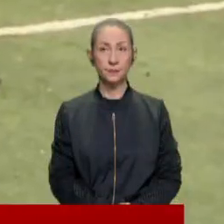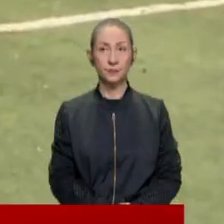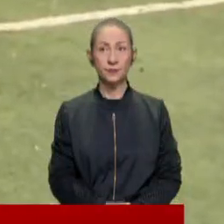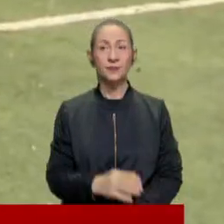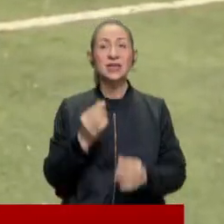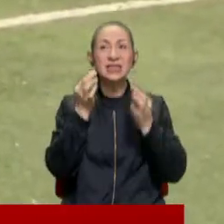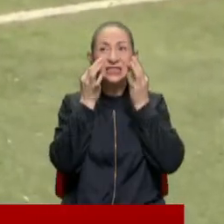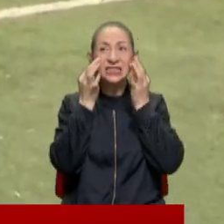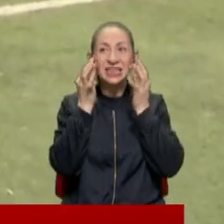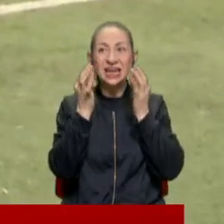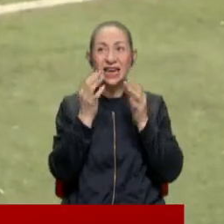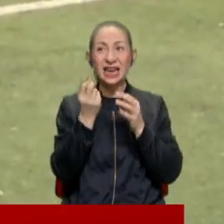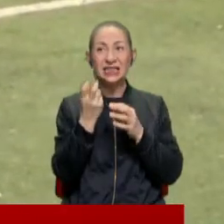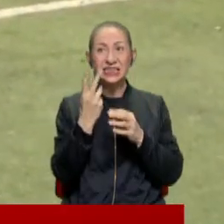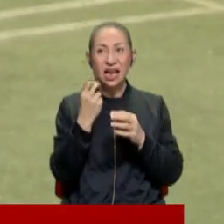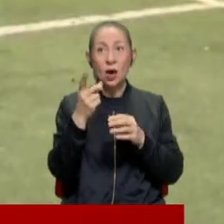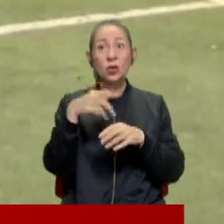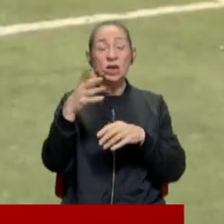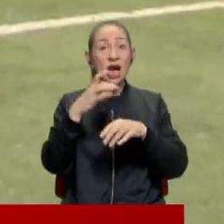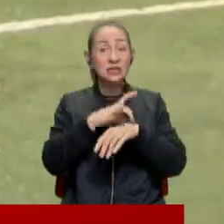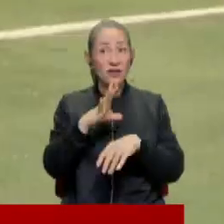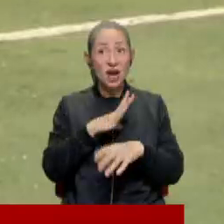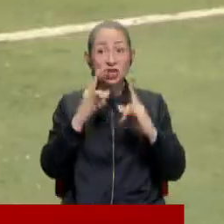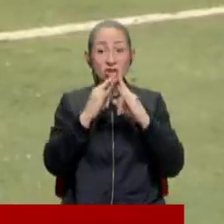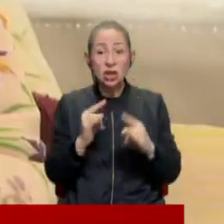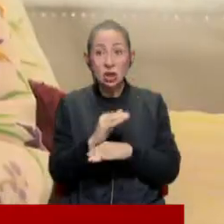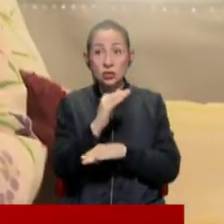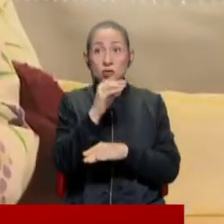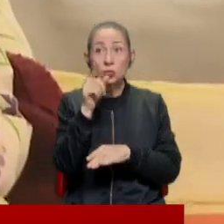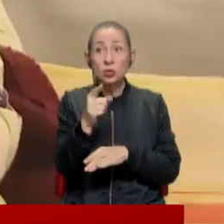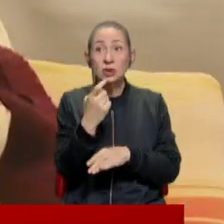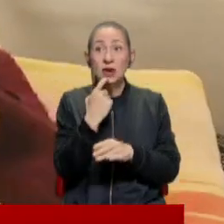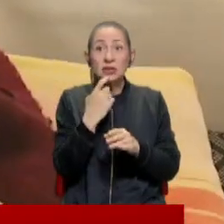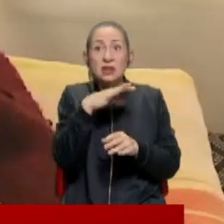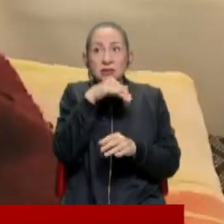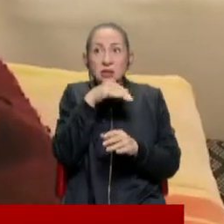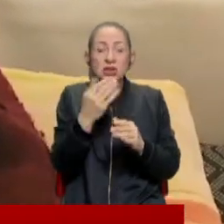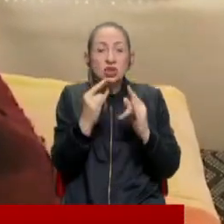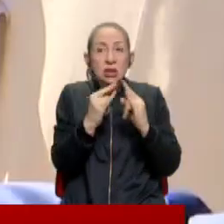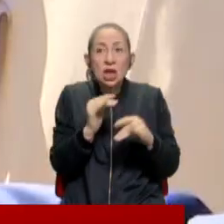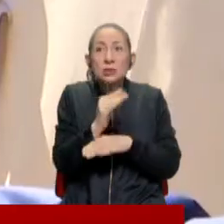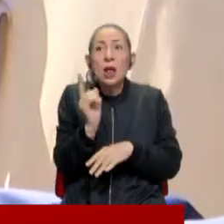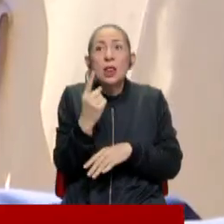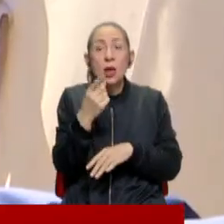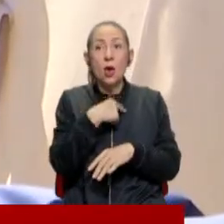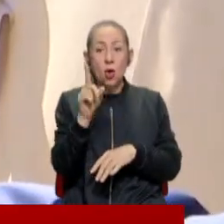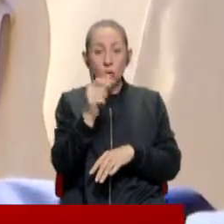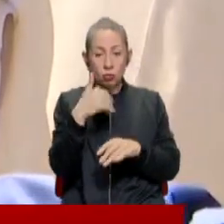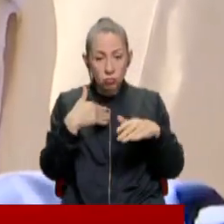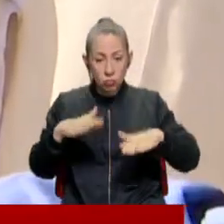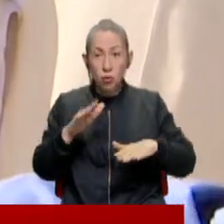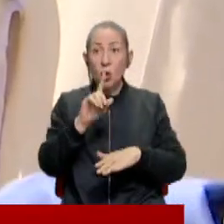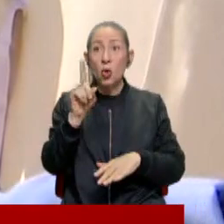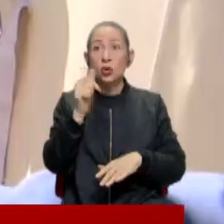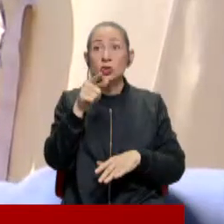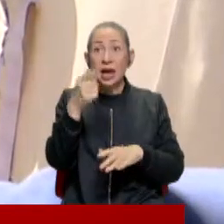cilt kanserleri Annem kronik hastalıklar var Onun dışında çadırda yaşıyoruz bu yaş grubu çadırda yaşama şansı yoktur Biz on gündür buradayız Ben 10